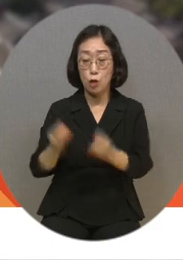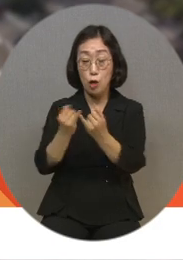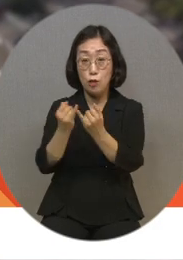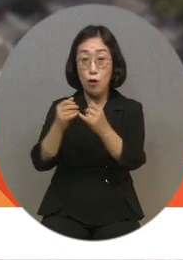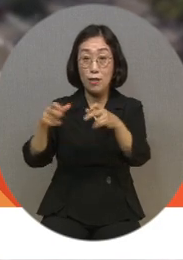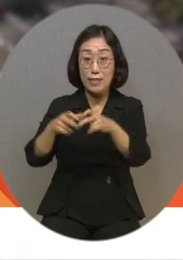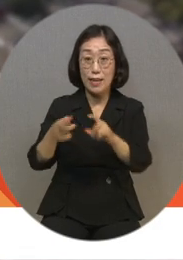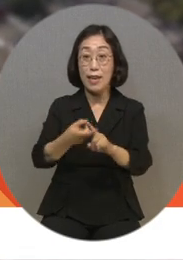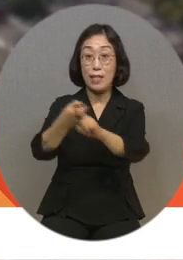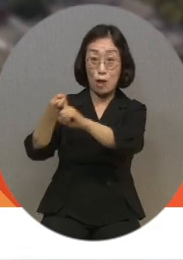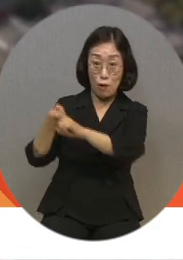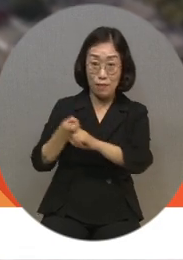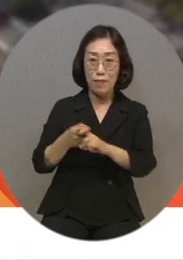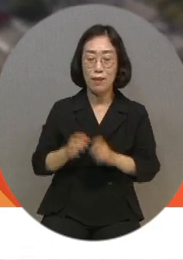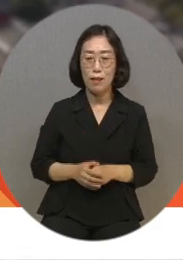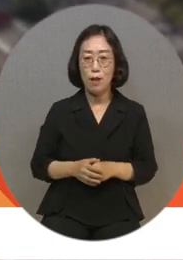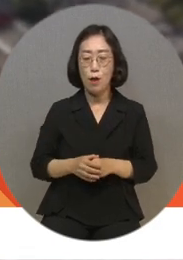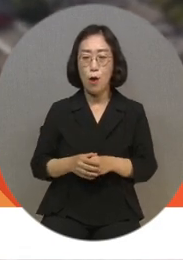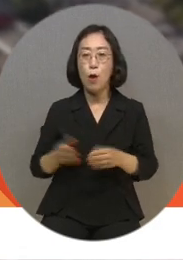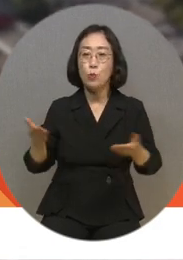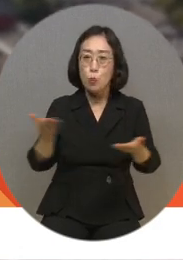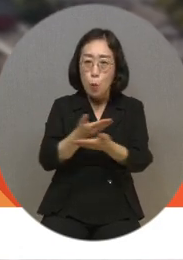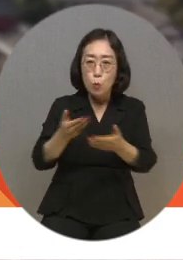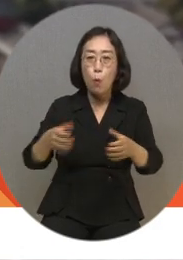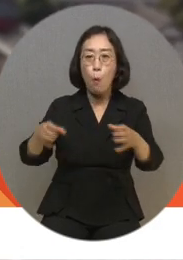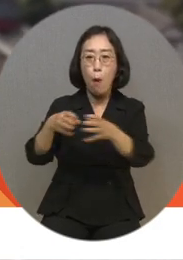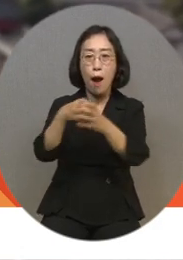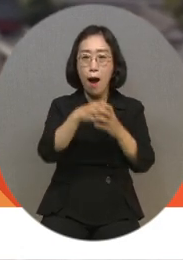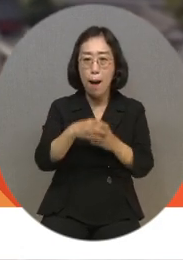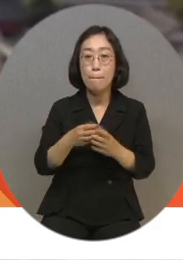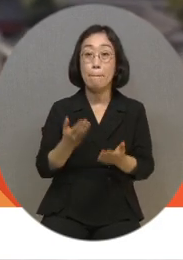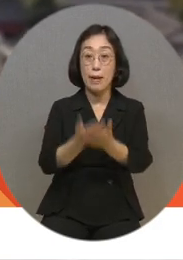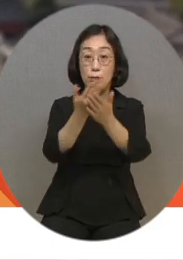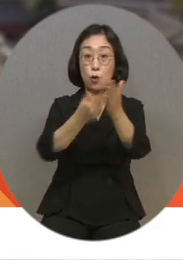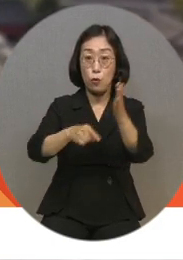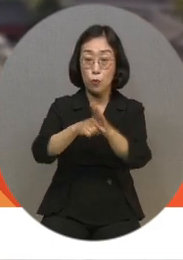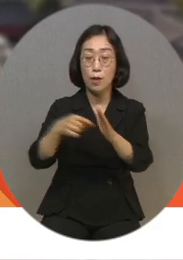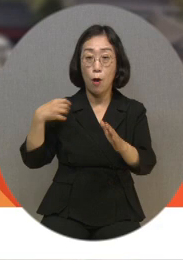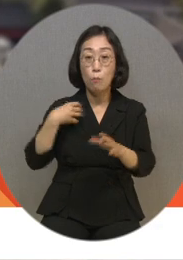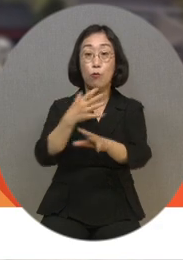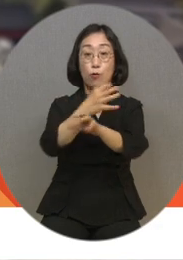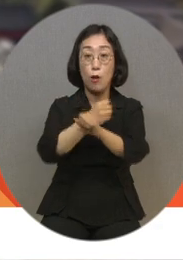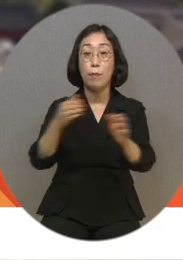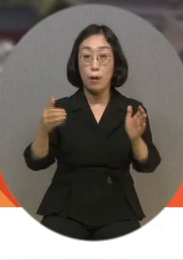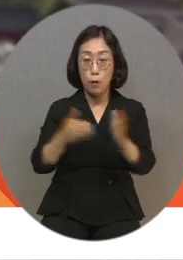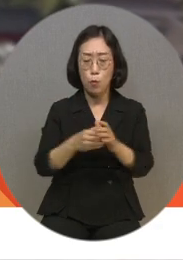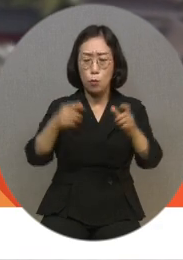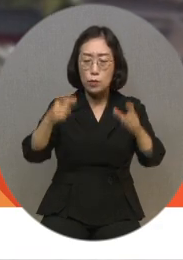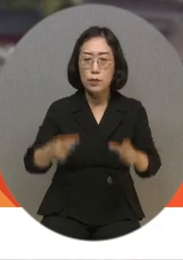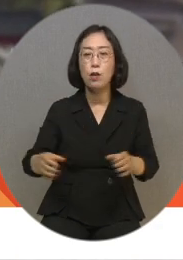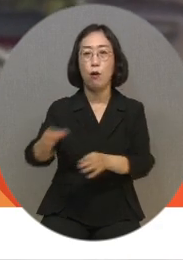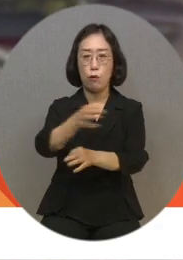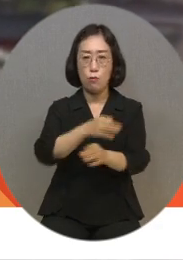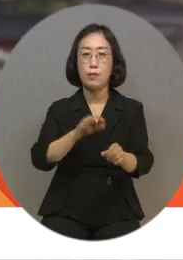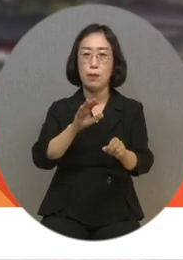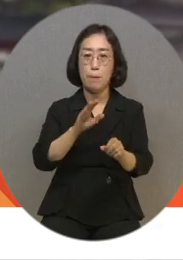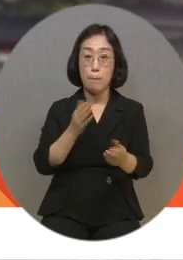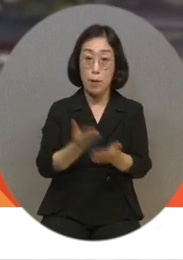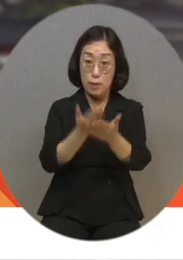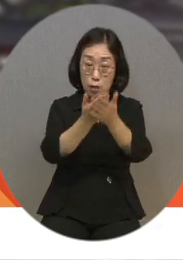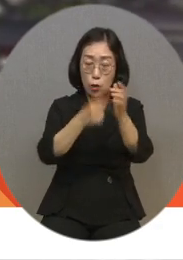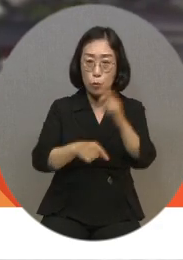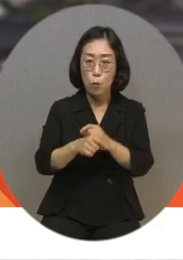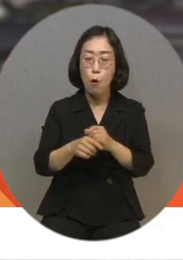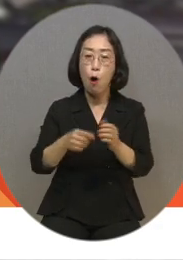장애인 연대는 소통과 화합 상생 발전을 위한 업무 협약을 맺고 적 경제 활성화와 언론 문화